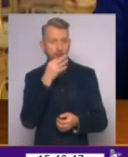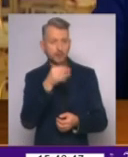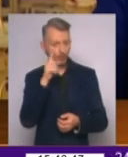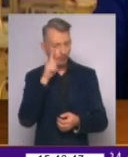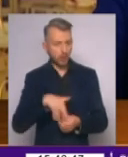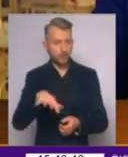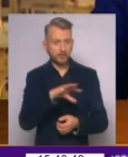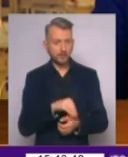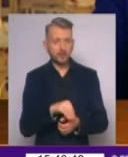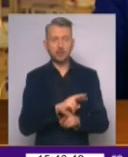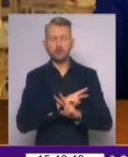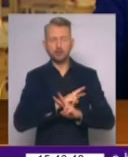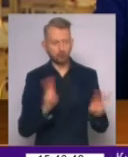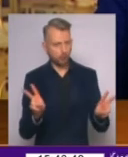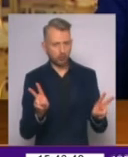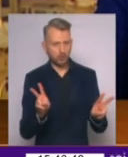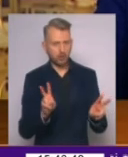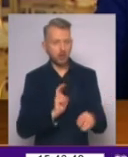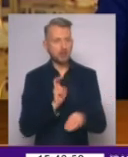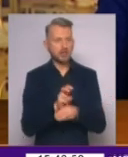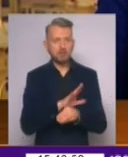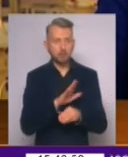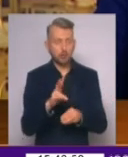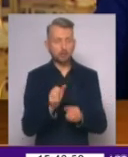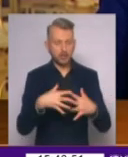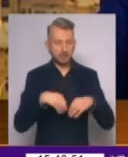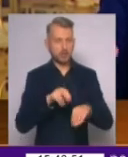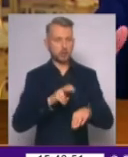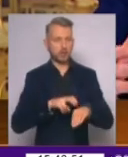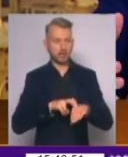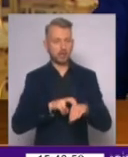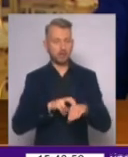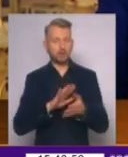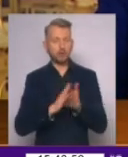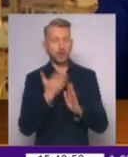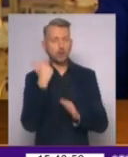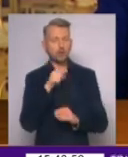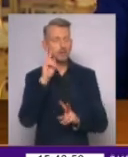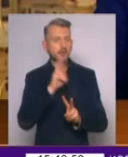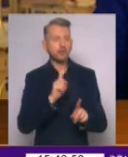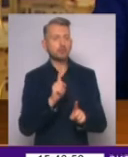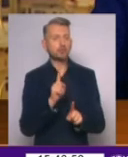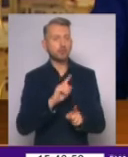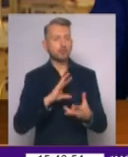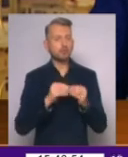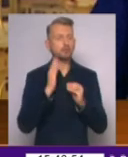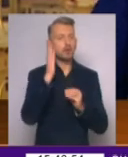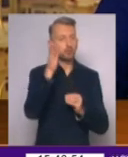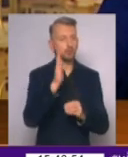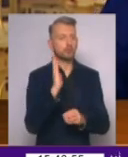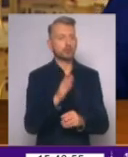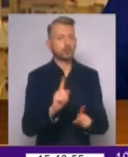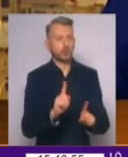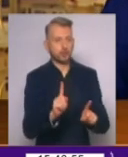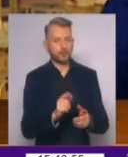знають всі. Ніхто не пішов свідомо на сімейного лікаря в ситуацію, коли ти не знаєш, що ти будеш мати в майбутньому. Що